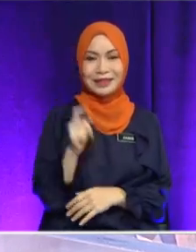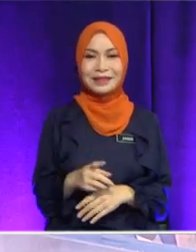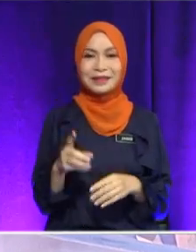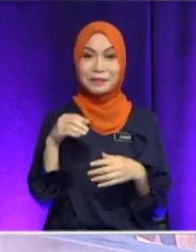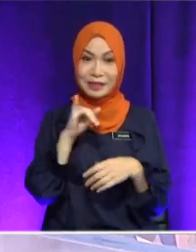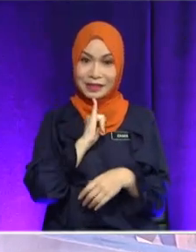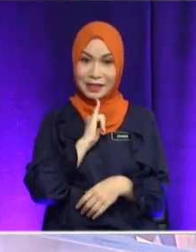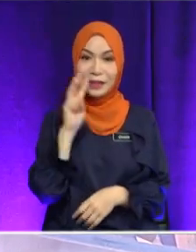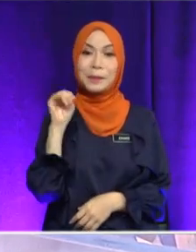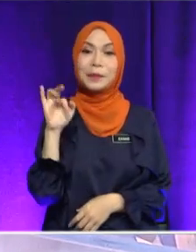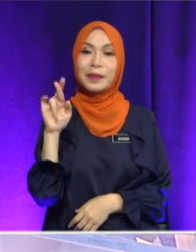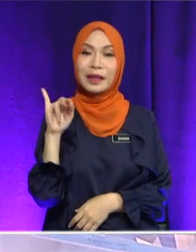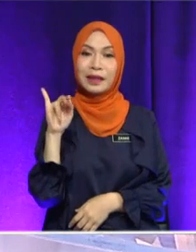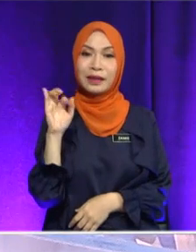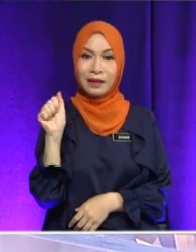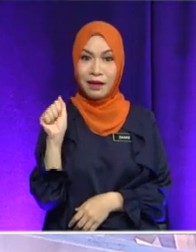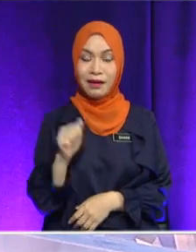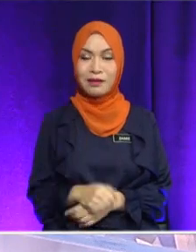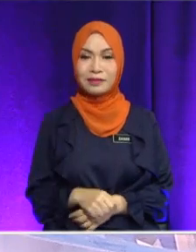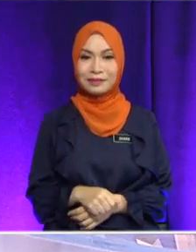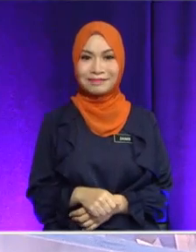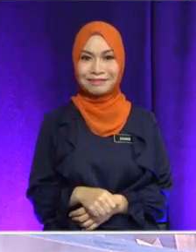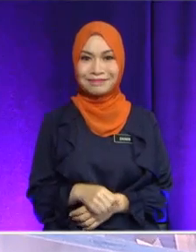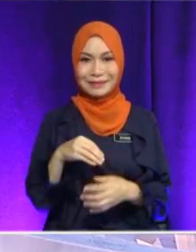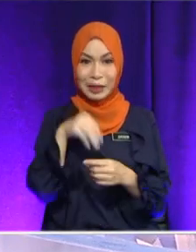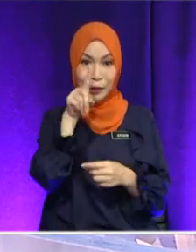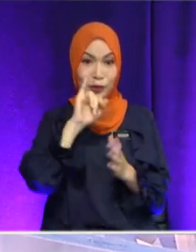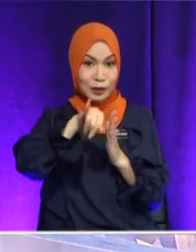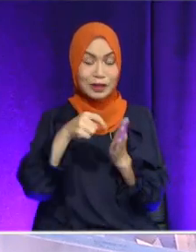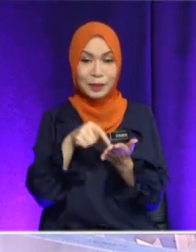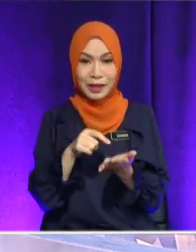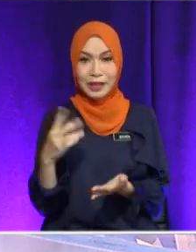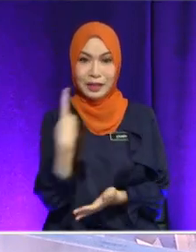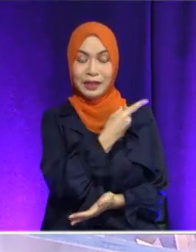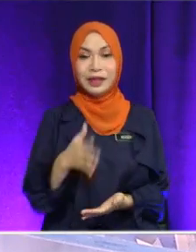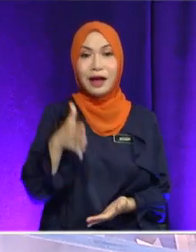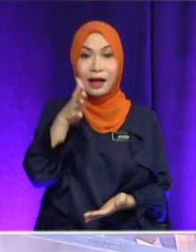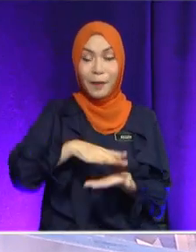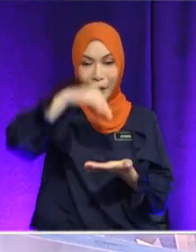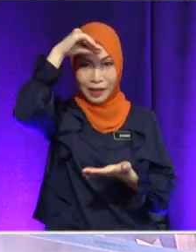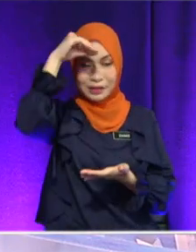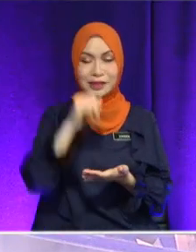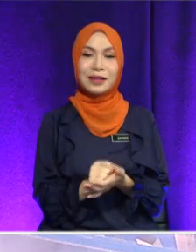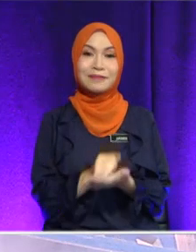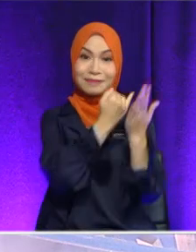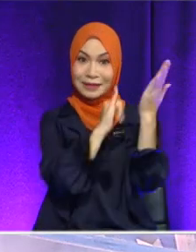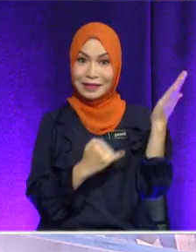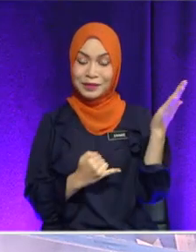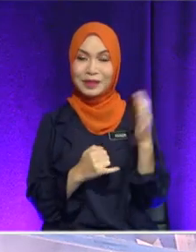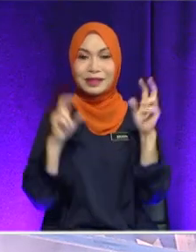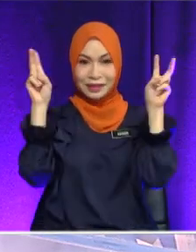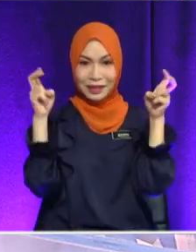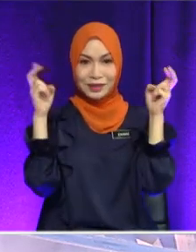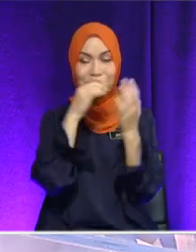hari ini selama 1 jam kita nak belajar mata pelajaran pendidikan seni visual dengan tajuknya seni